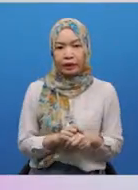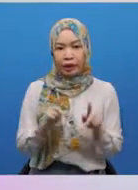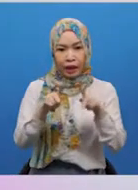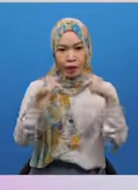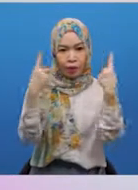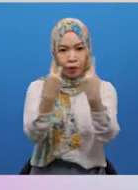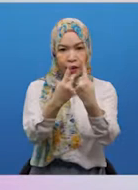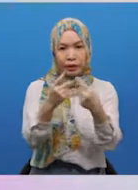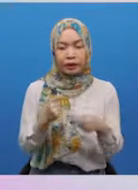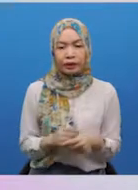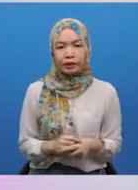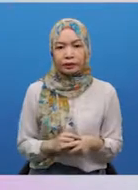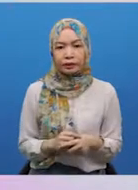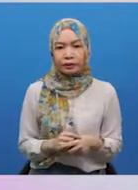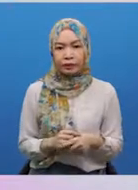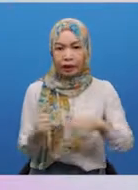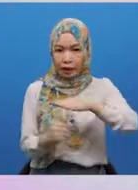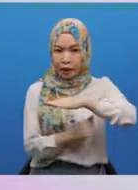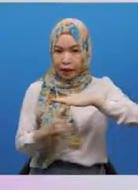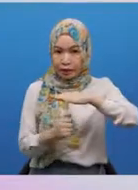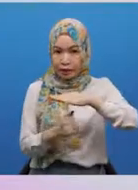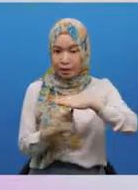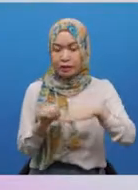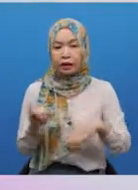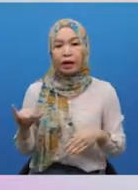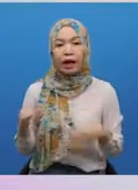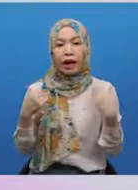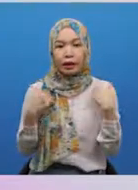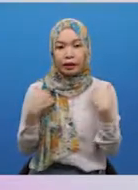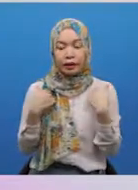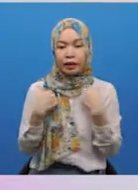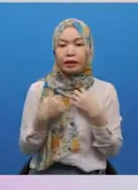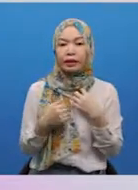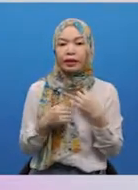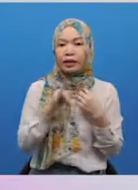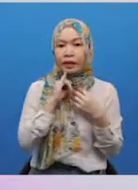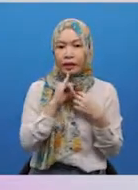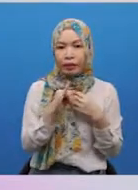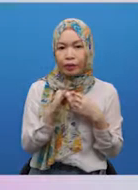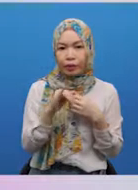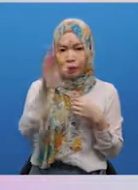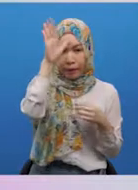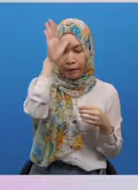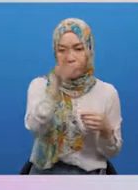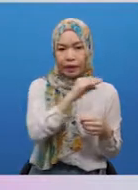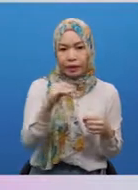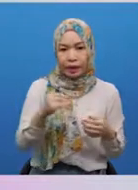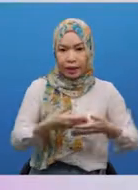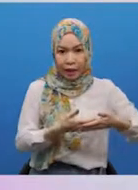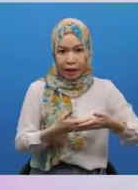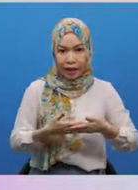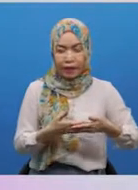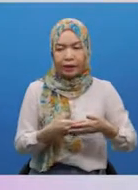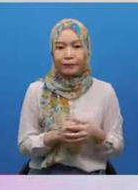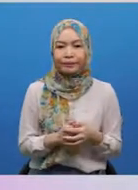iaitu terdiri daripada ibu bapa dan anak-anak. keluarga suku iaitu sama keluarga